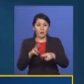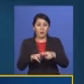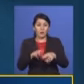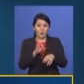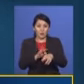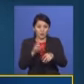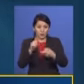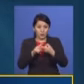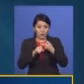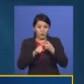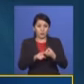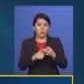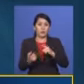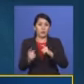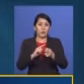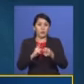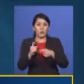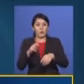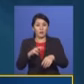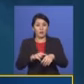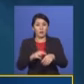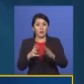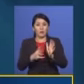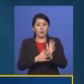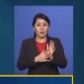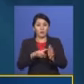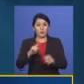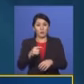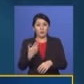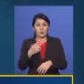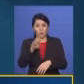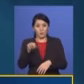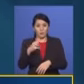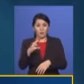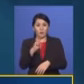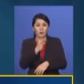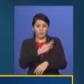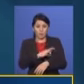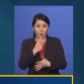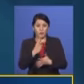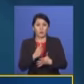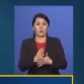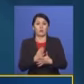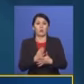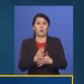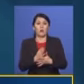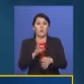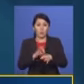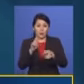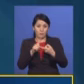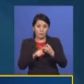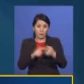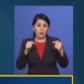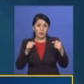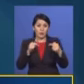Сондай-ақ COVID-19 инфекциясымен күресіп жүрген дәрігерлерге 83,2 миллиард теңге беру көзделген. Эпидемияға қарсы